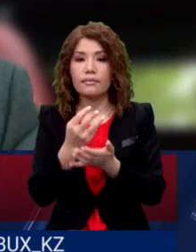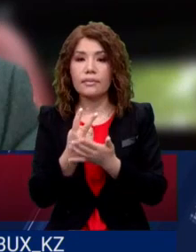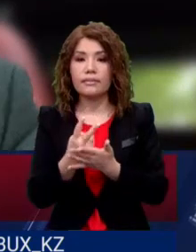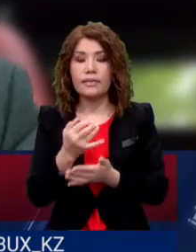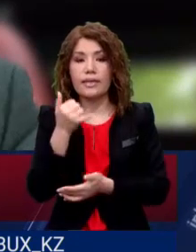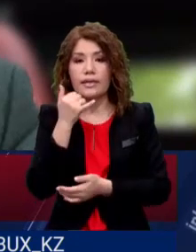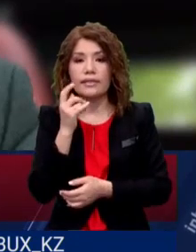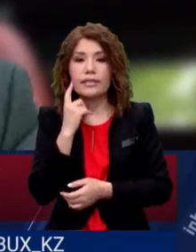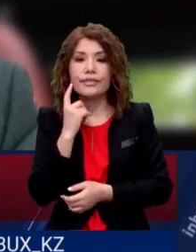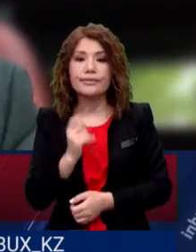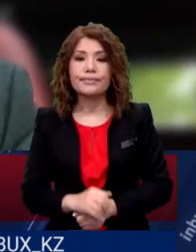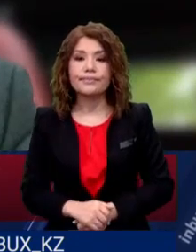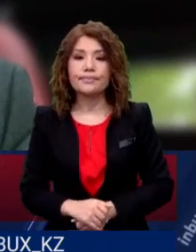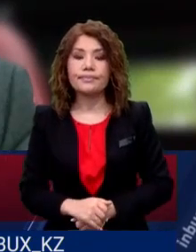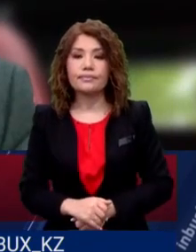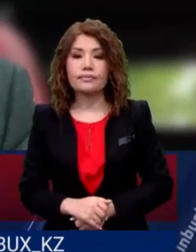Естіп тұрсыз ба?